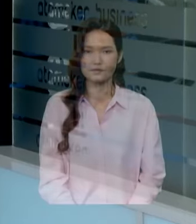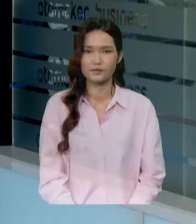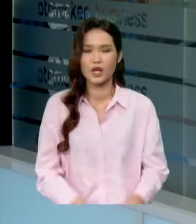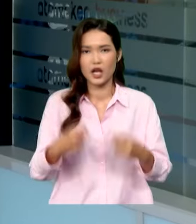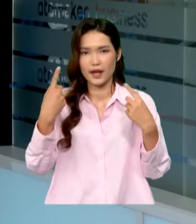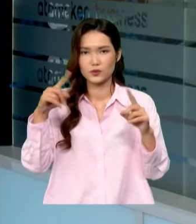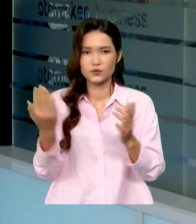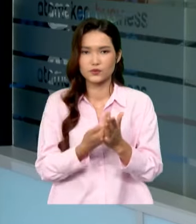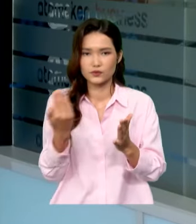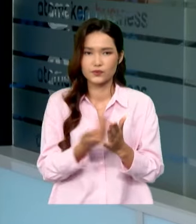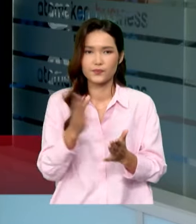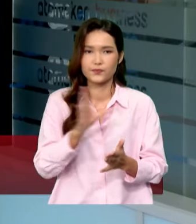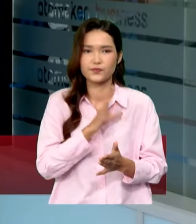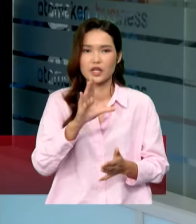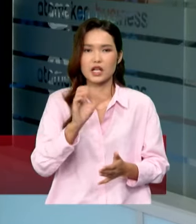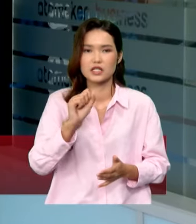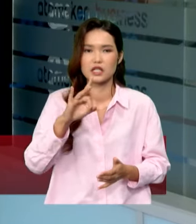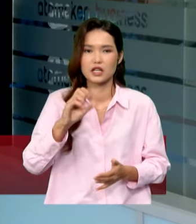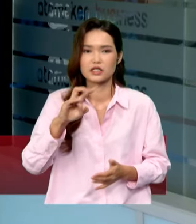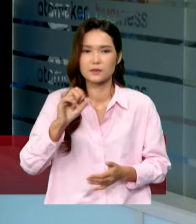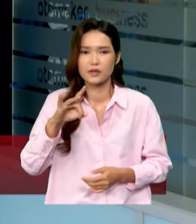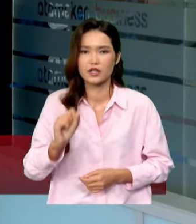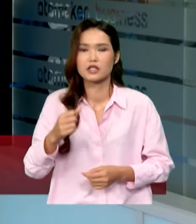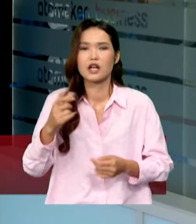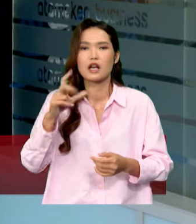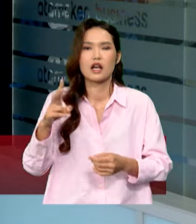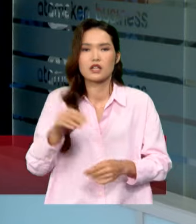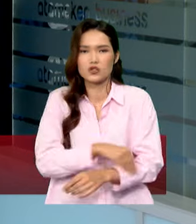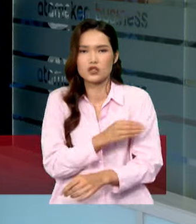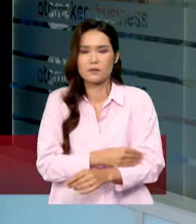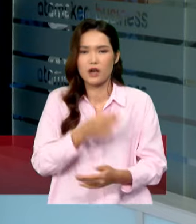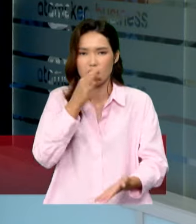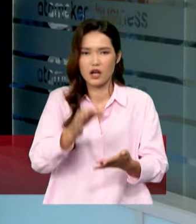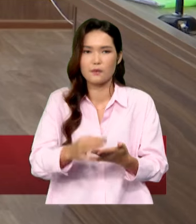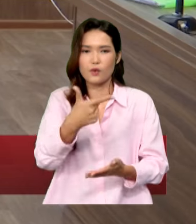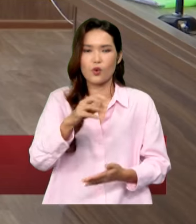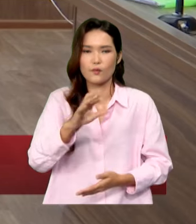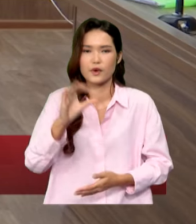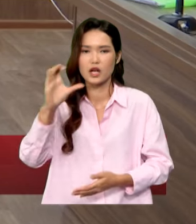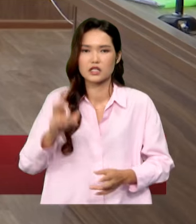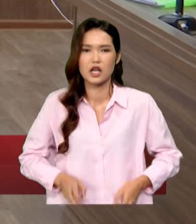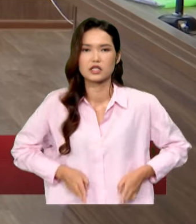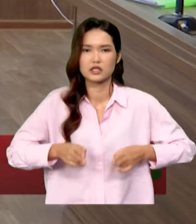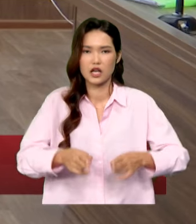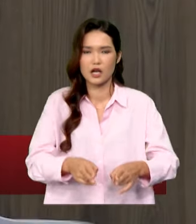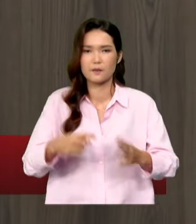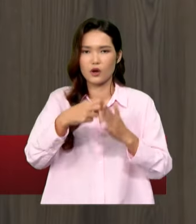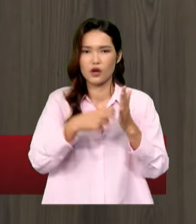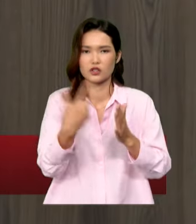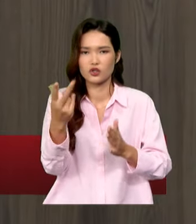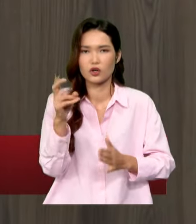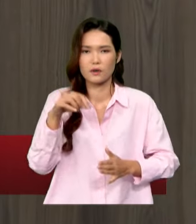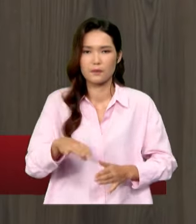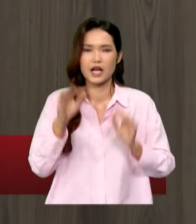Өзгеде ақпараттар, Қайрат Сатыбалдының экс жұбайына қатысты үкім шықты. Бұған дейін Гүлмира Сатыбалды қылмыстық кодекстің 3 бабы,